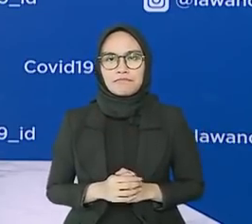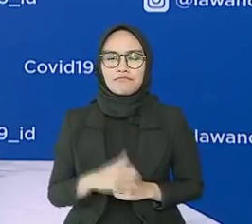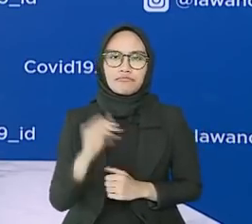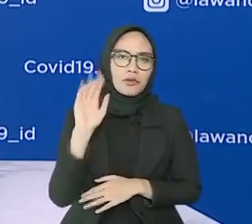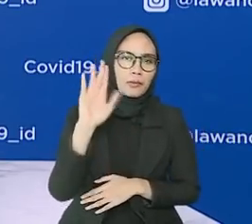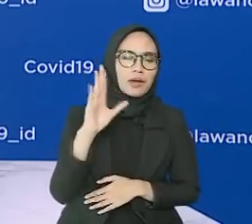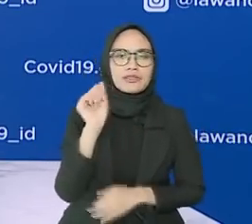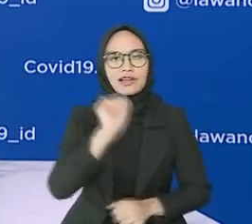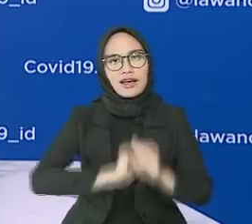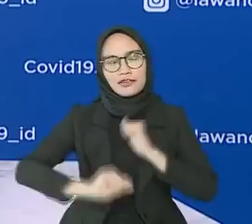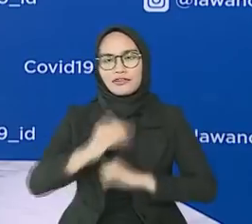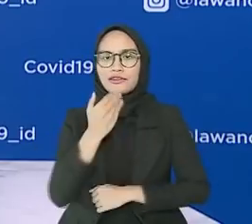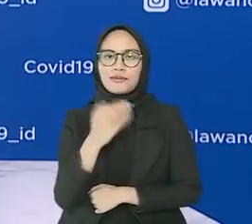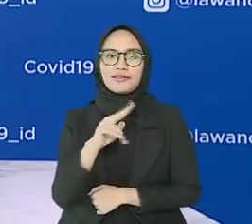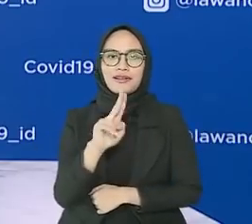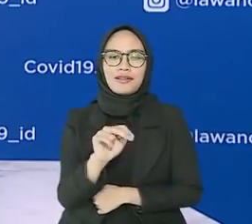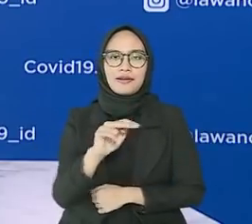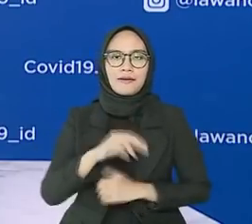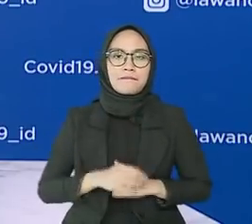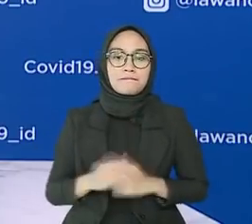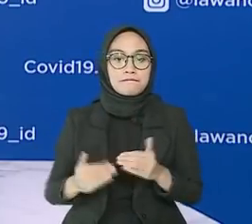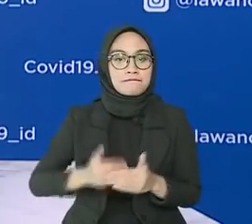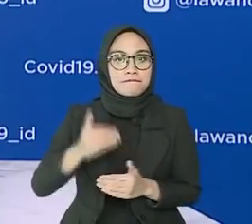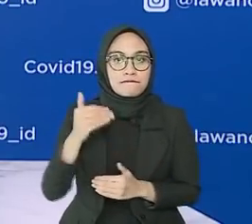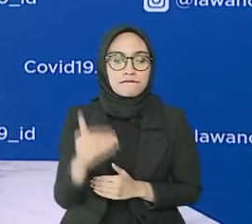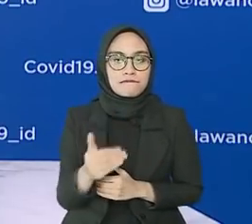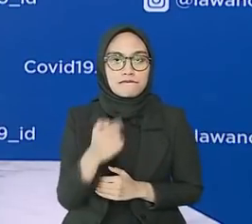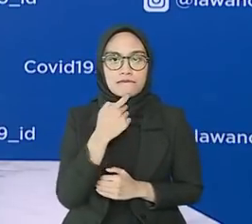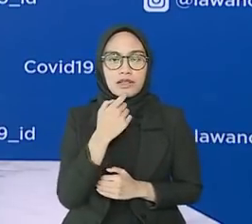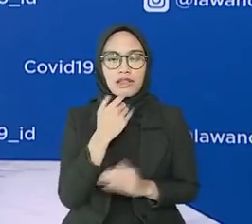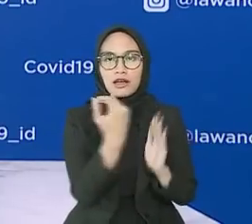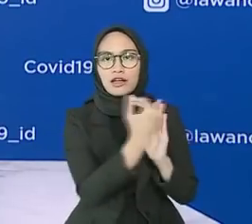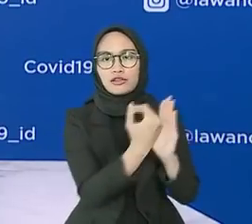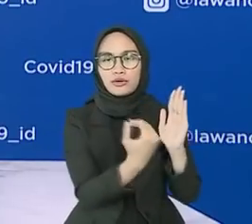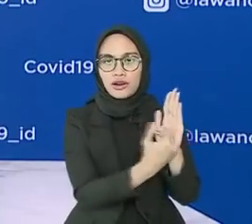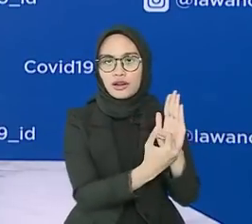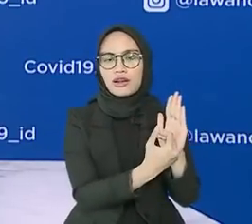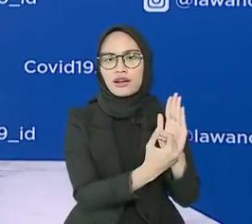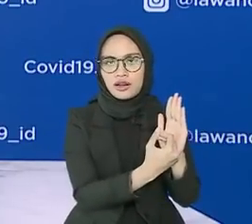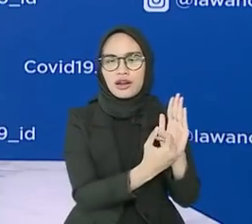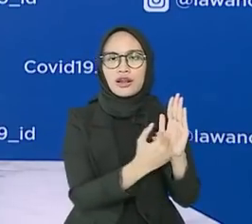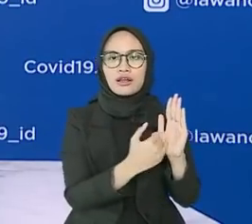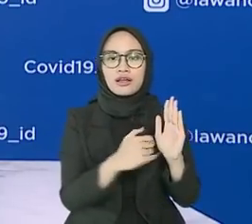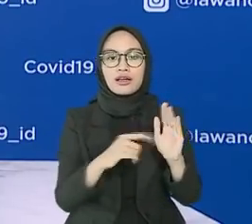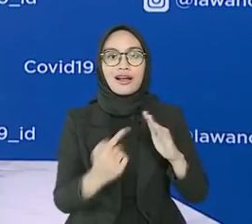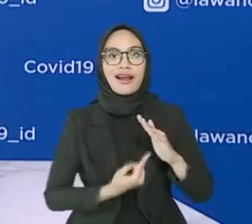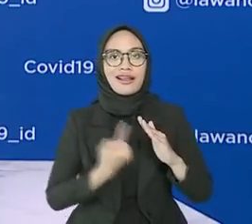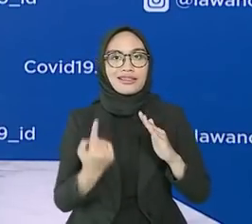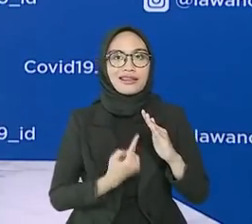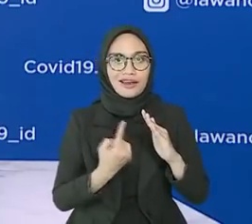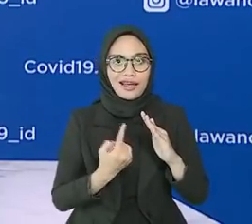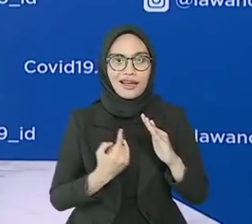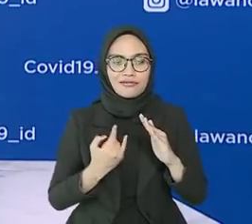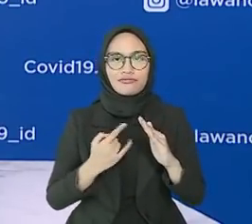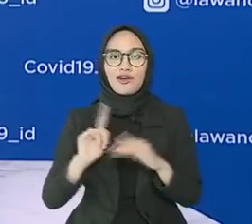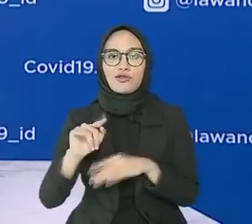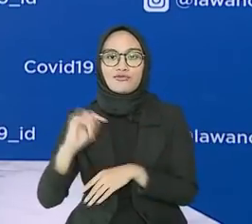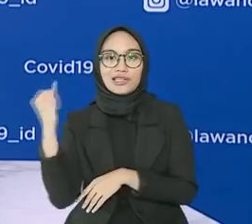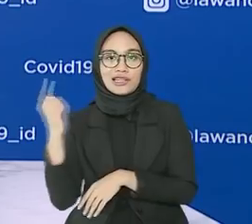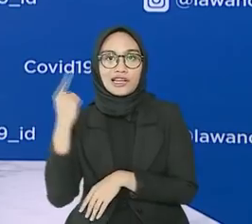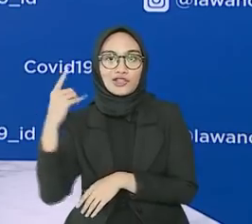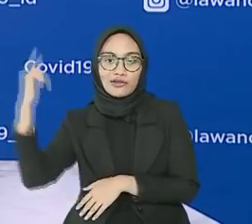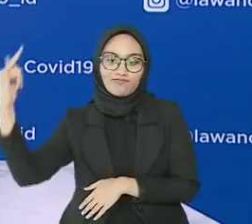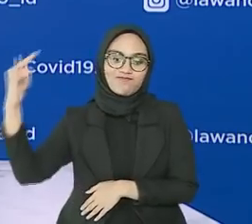COVID-19. Selanjutnya, terkait dengan peraturan karantina pelaku perjalanan internasional, diberitahukan